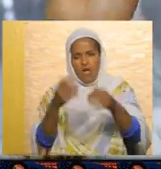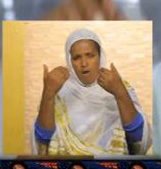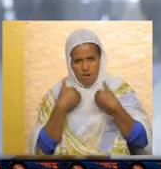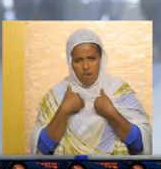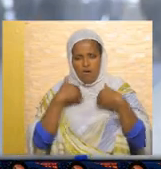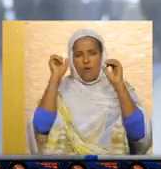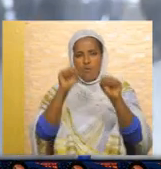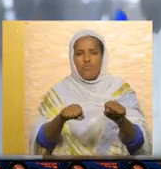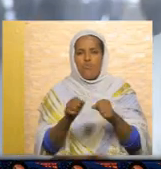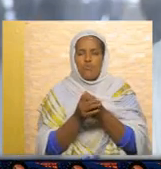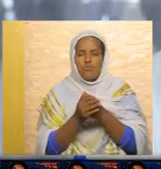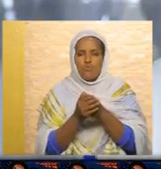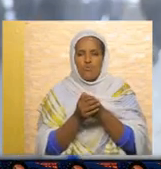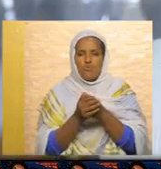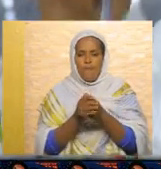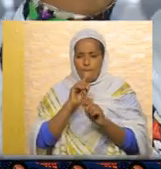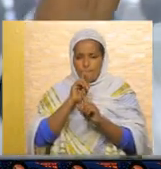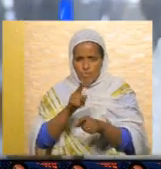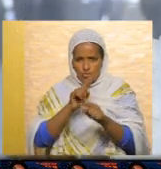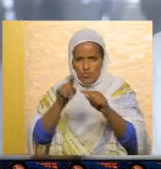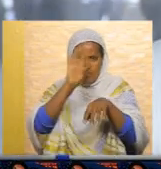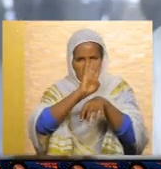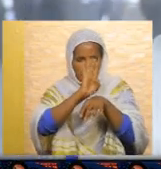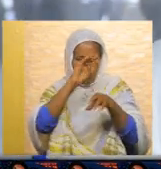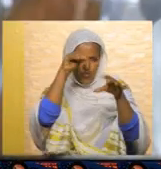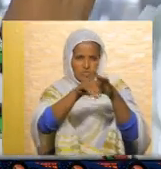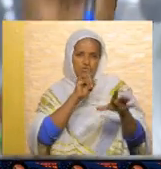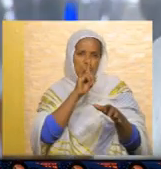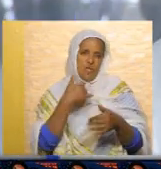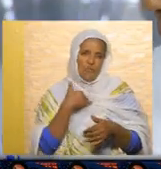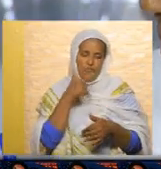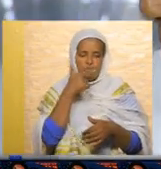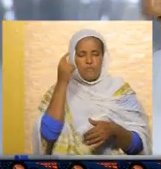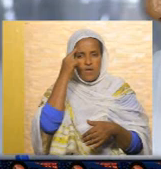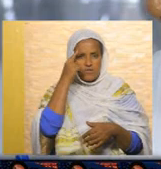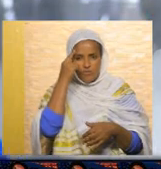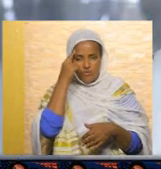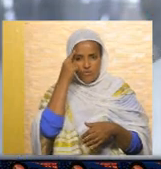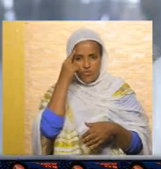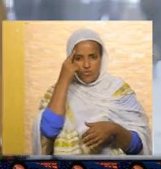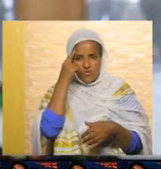የኢትዮጵያ ሕዝብ አብዛኛው የኦርቶዶክስ እምነት ተከታይ ነው?